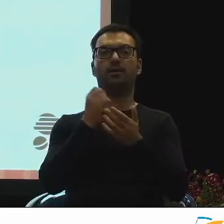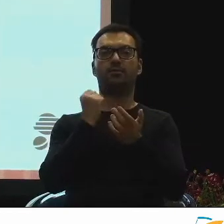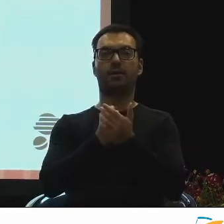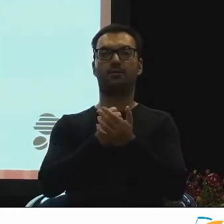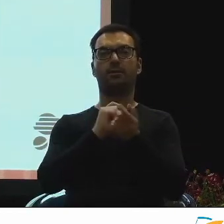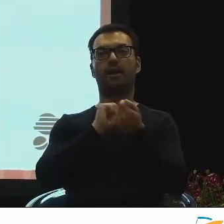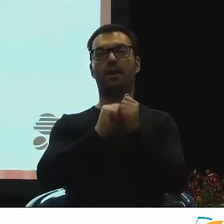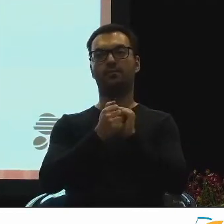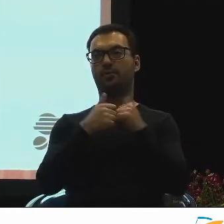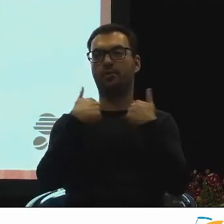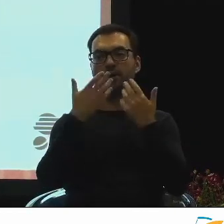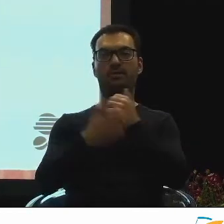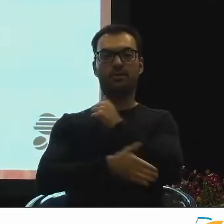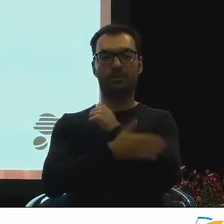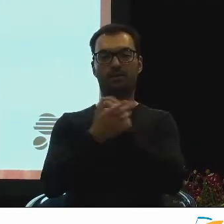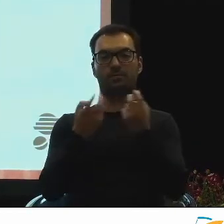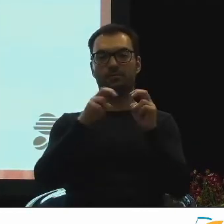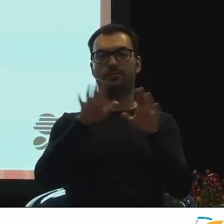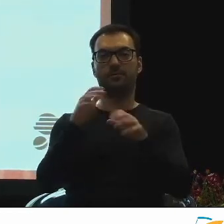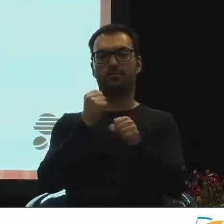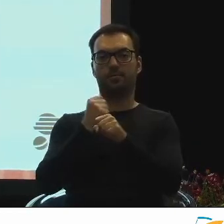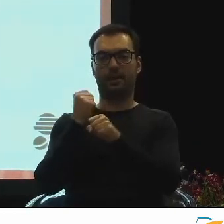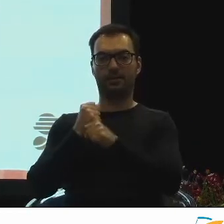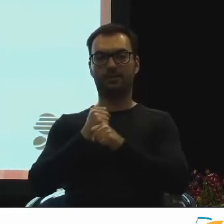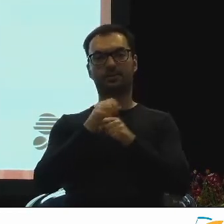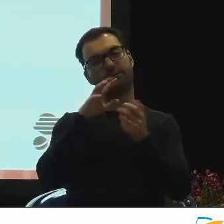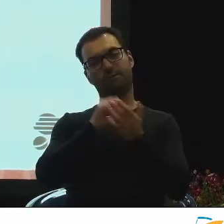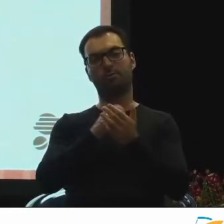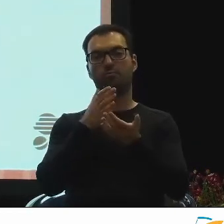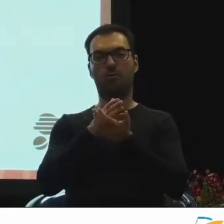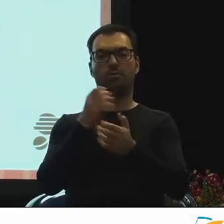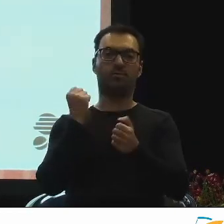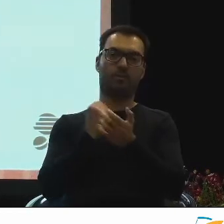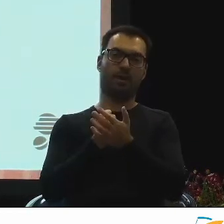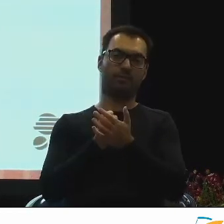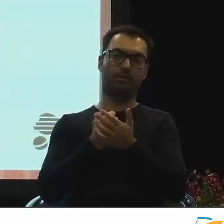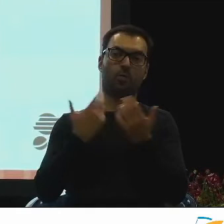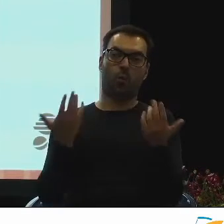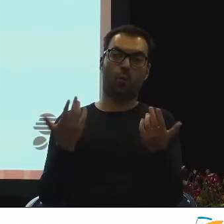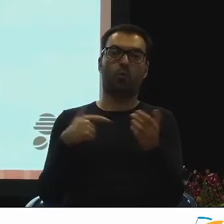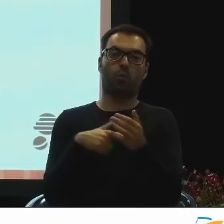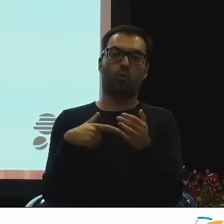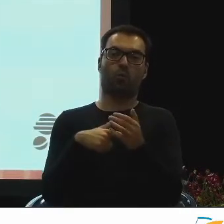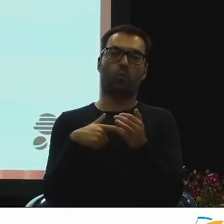albo wspierać tworzenie takich stanowisk pracy, które zajmują się pomocą prawną i wtedy